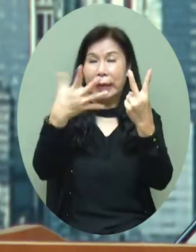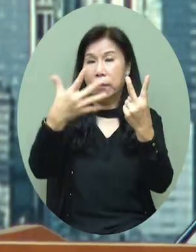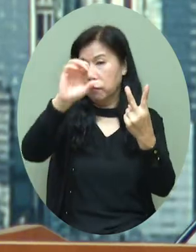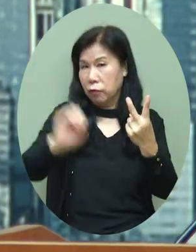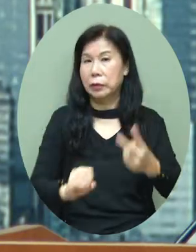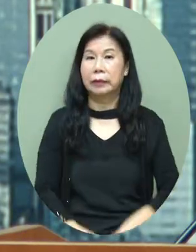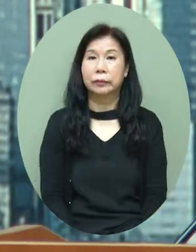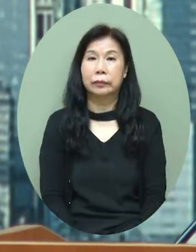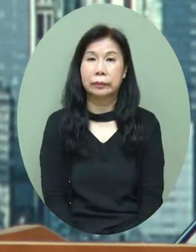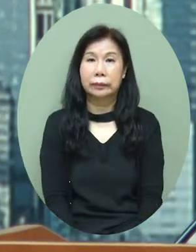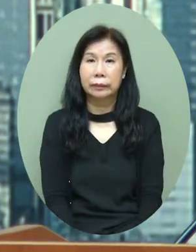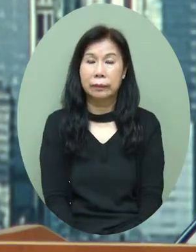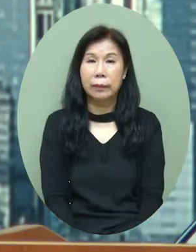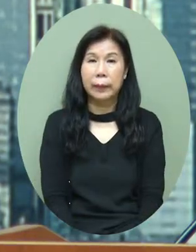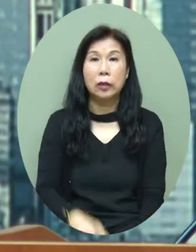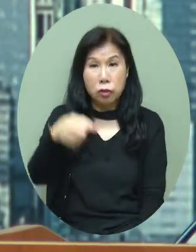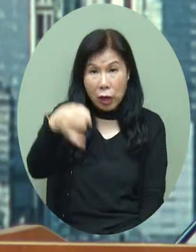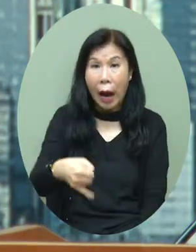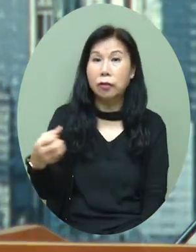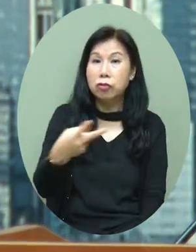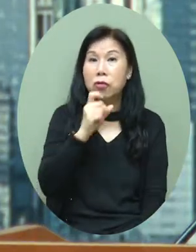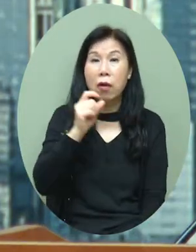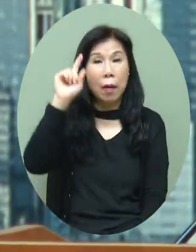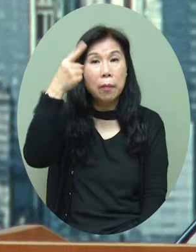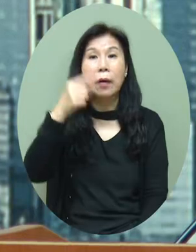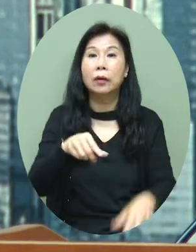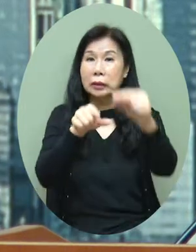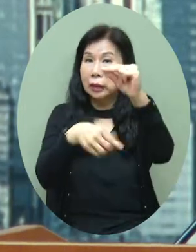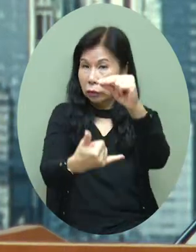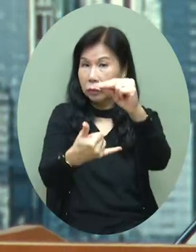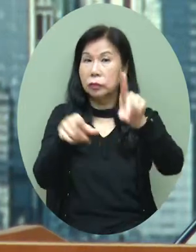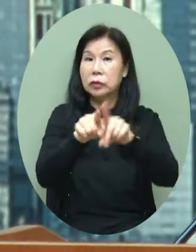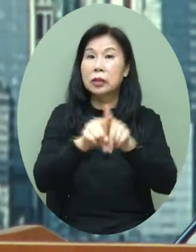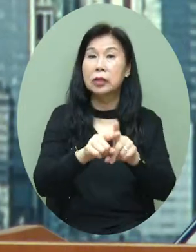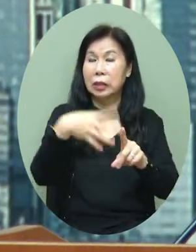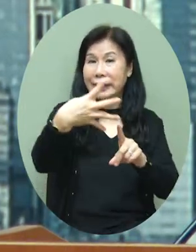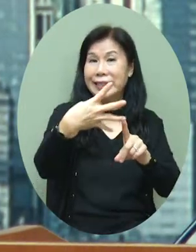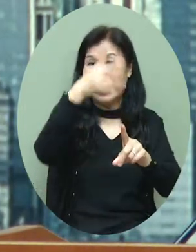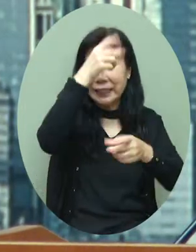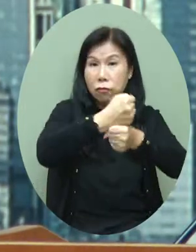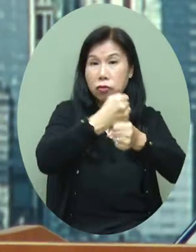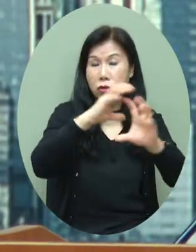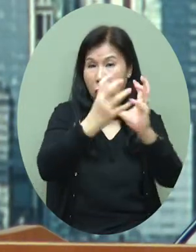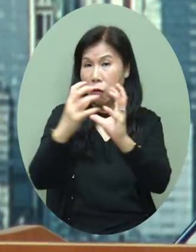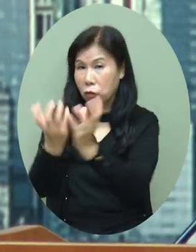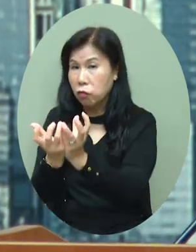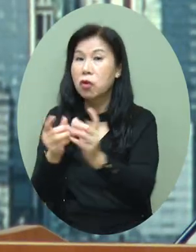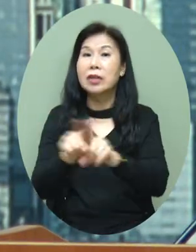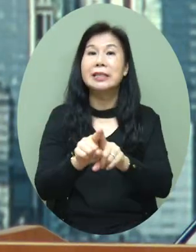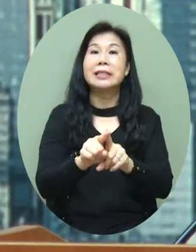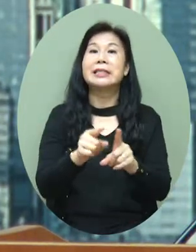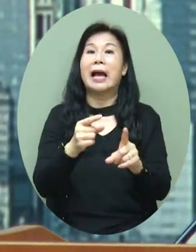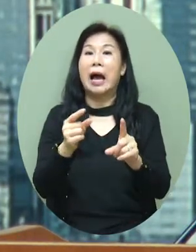方案。下一步，我會喺聽日即係7月6號同4個公務員中央評議會嘅職方會